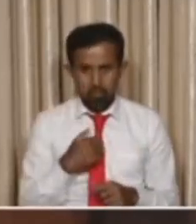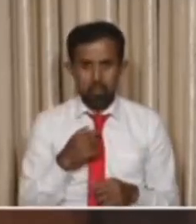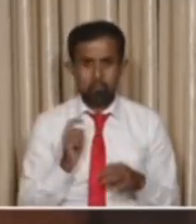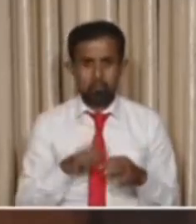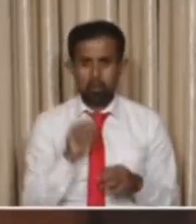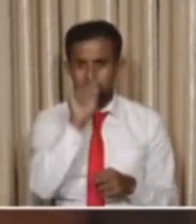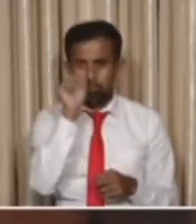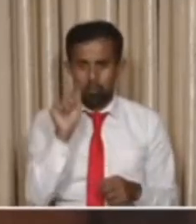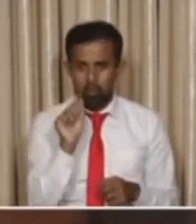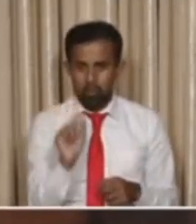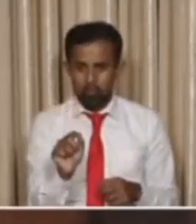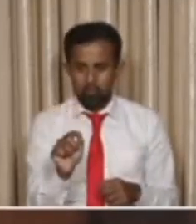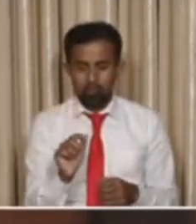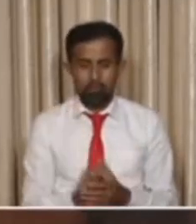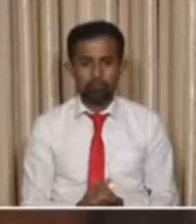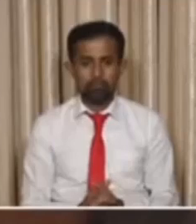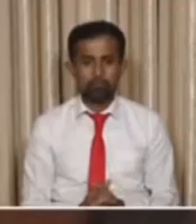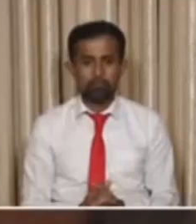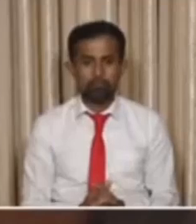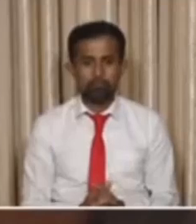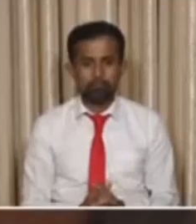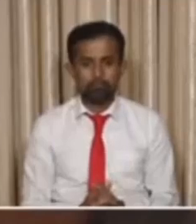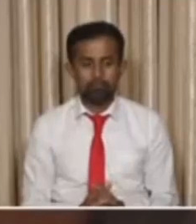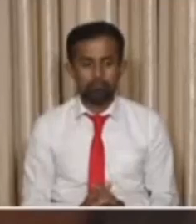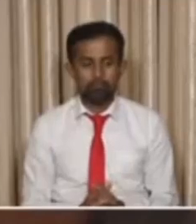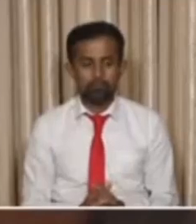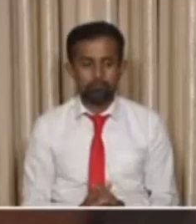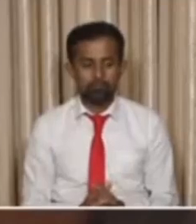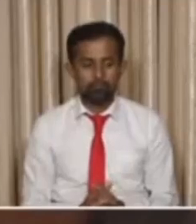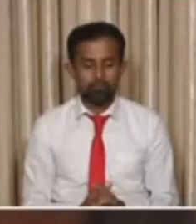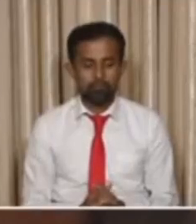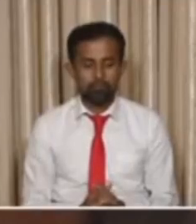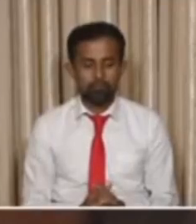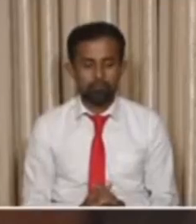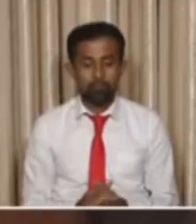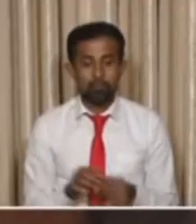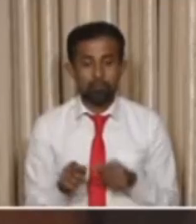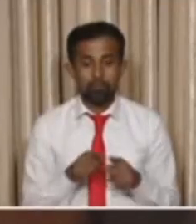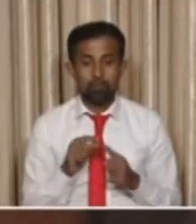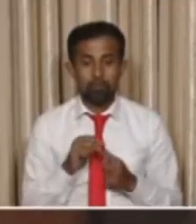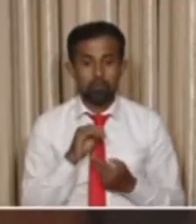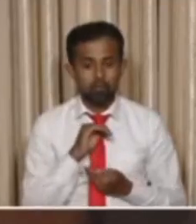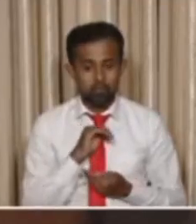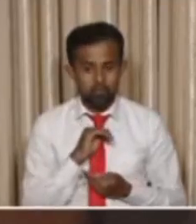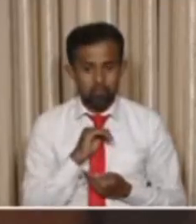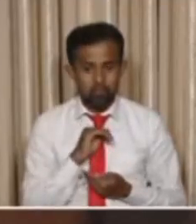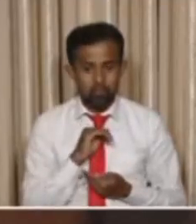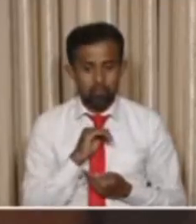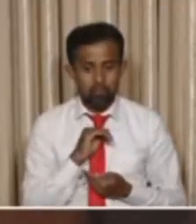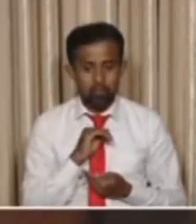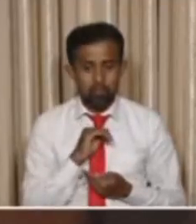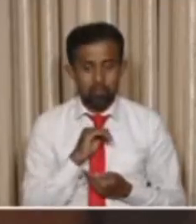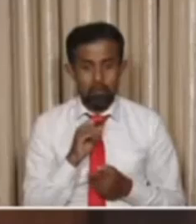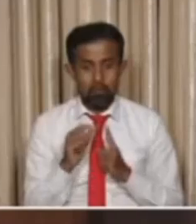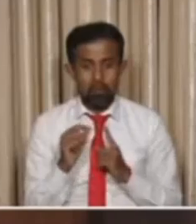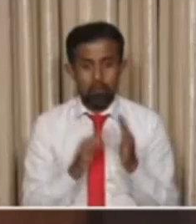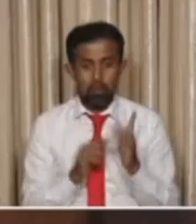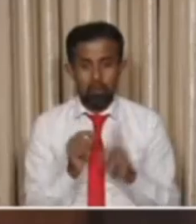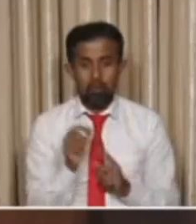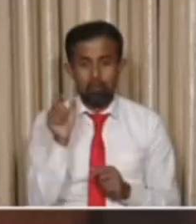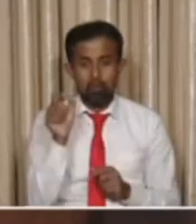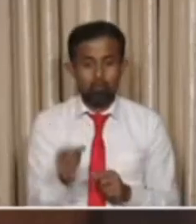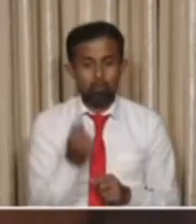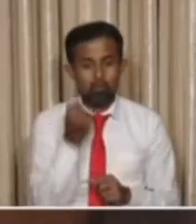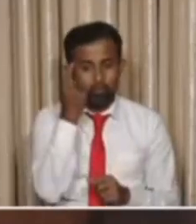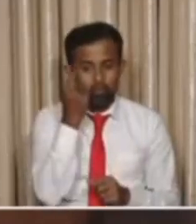குறியா இருக்கிறது விளங்குகிறது. அதே போலதான் இந்த சில தனிநபர் பிரேரணைகளும் வருகிறதா என்ற சந்தேகம் இருக்கின்றது. ஏனென்று சொன்னால் இந்த